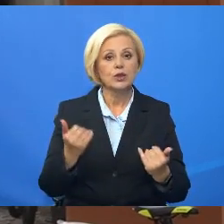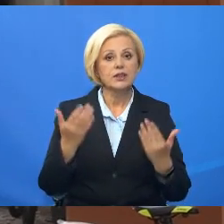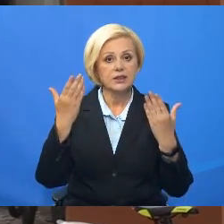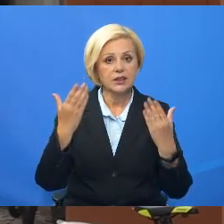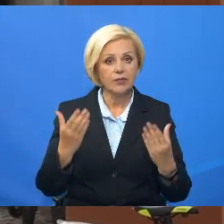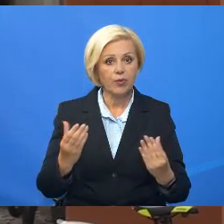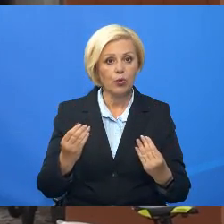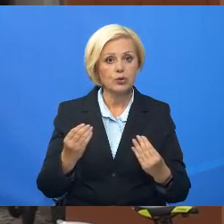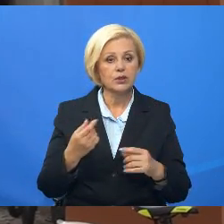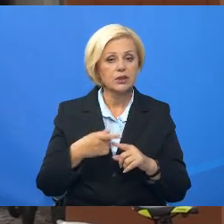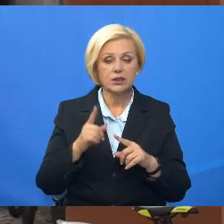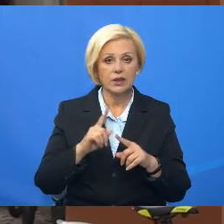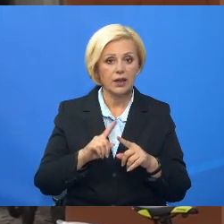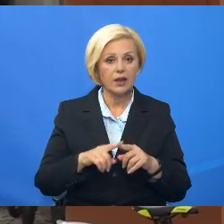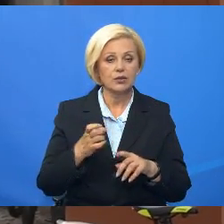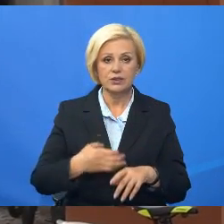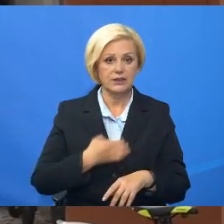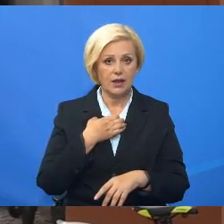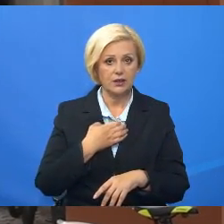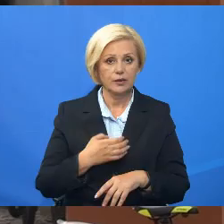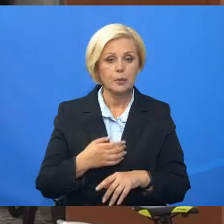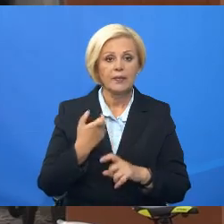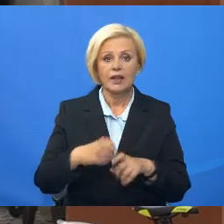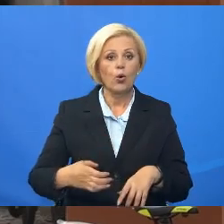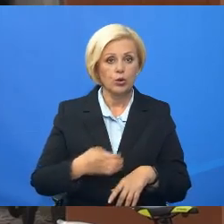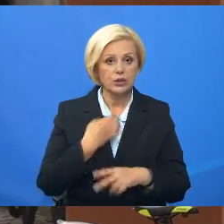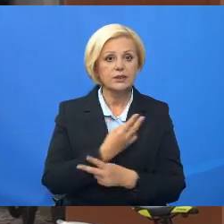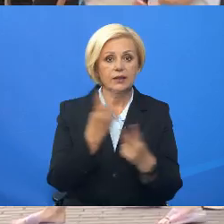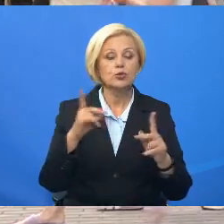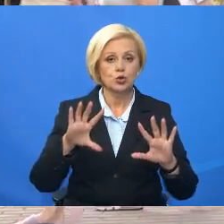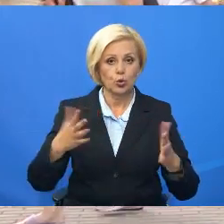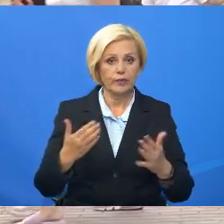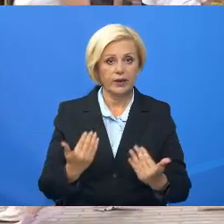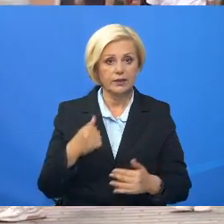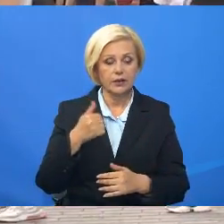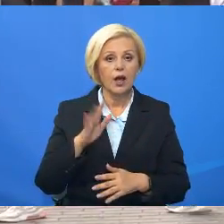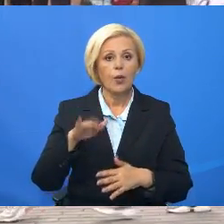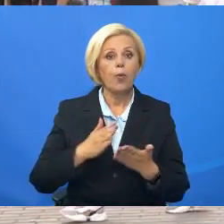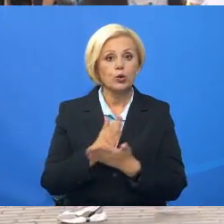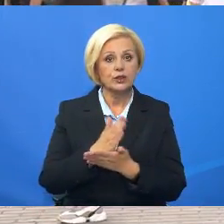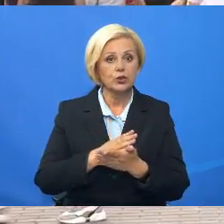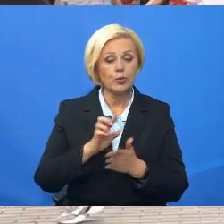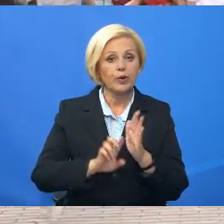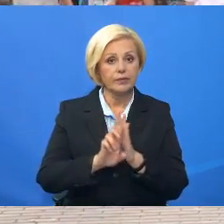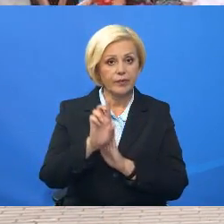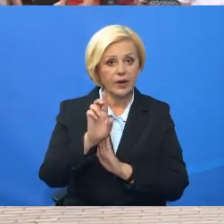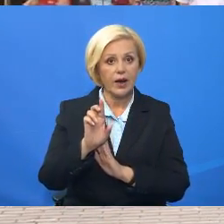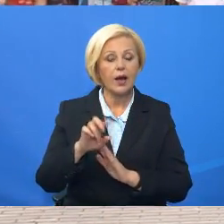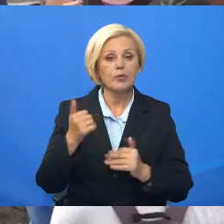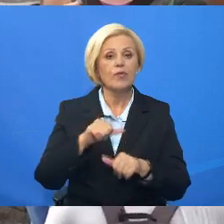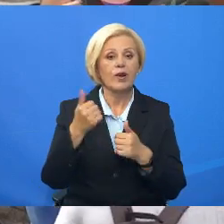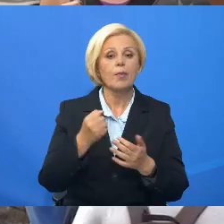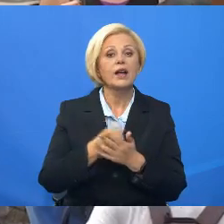день век гедонизма, это, наверное, очень страшно. Очень страшно смотреть, что творится вокруг. Пасля служения ў храме хрэсны ход фармальна падышоў да